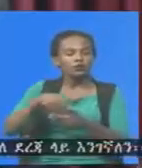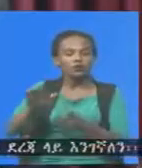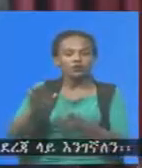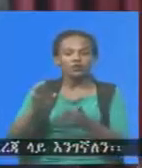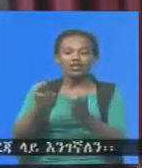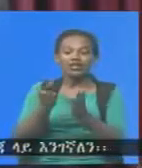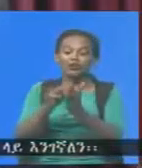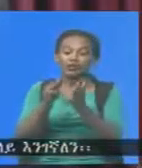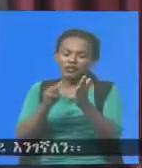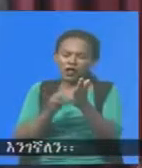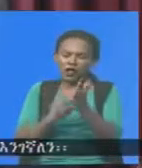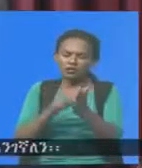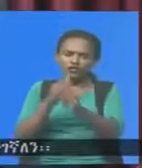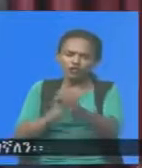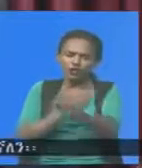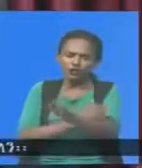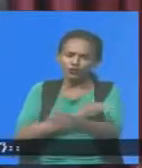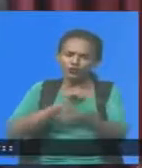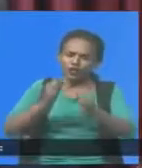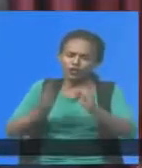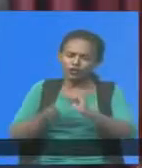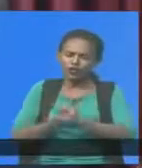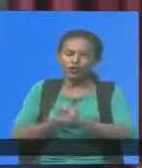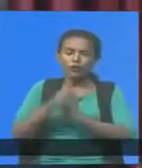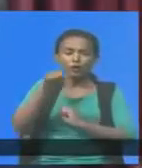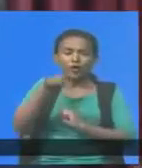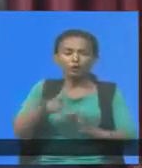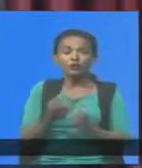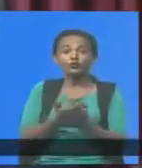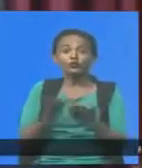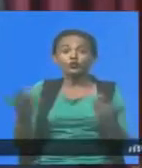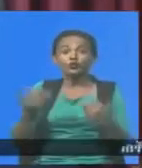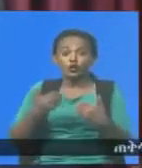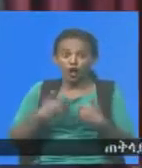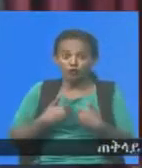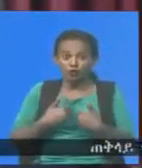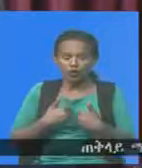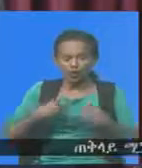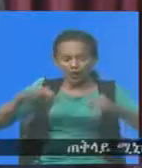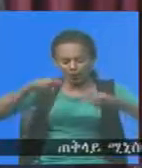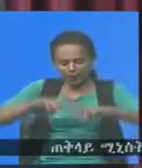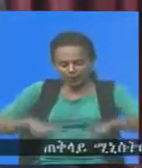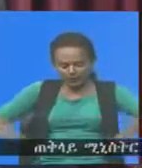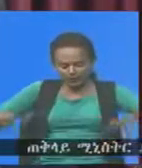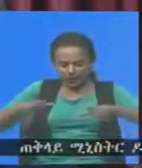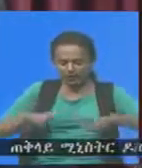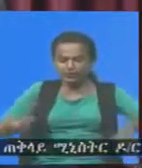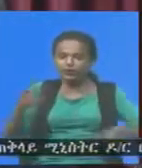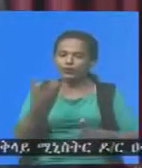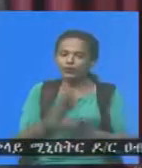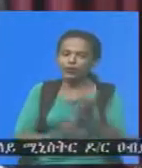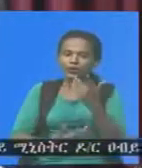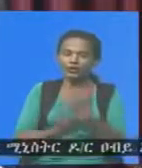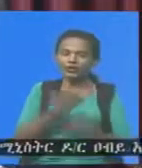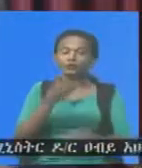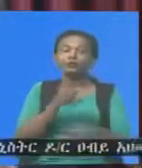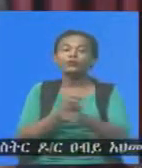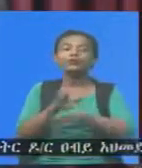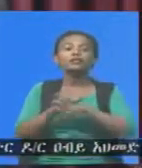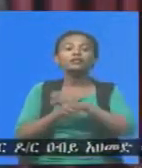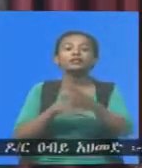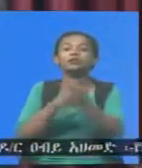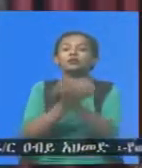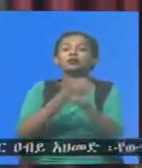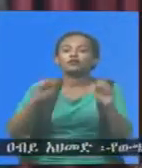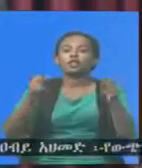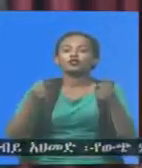ሊሻሻሉ ሊቀየሩም ይገባቸው ጉዳዮች ደግሞ ካሉ በጥናት በውይይት በምክክር መፍታት